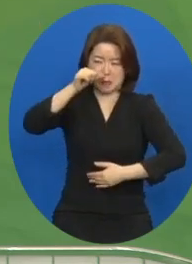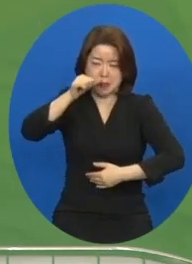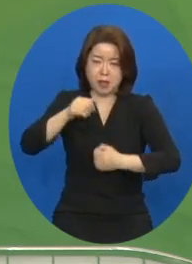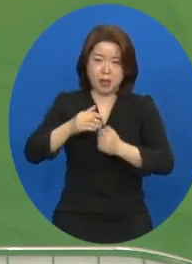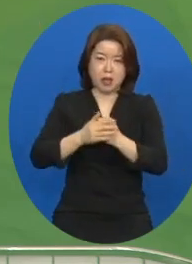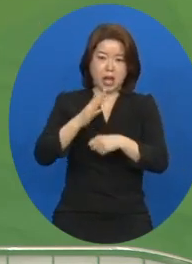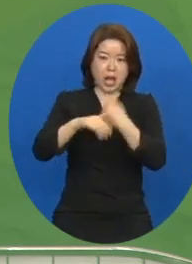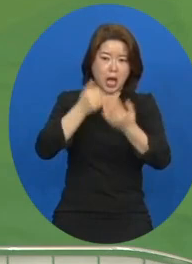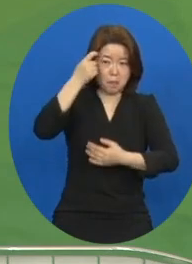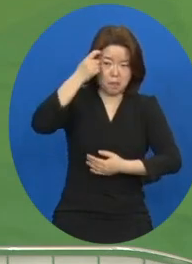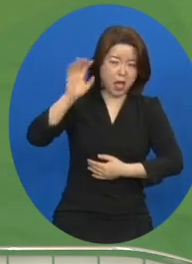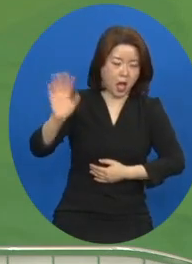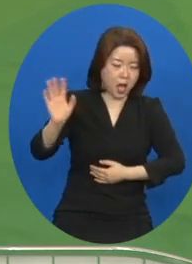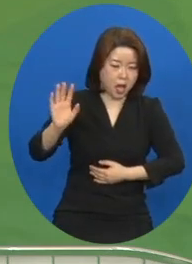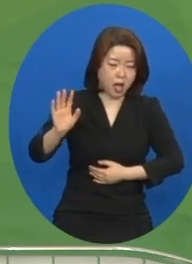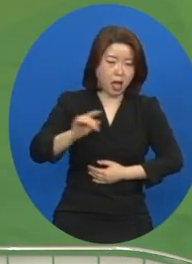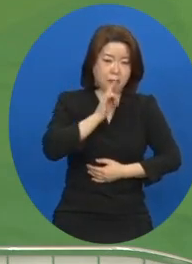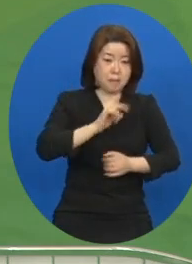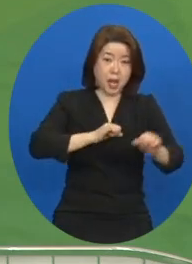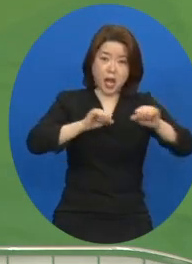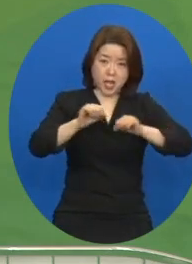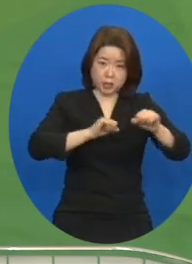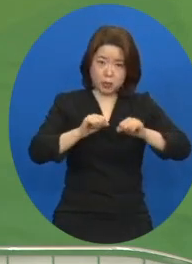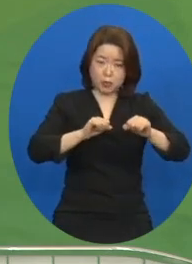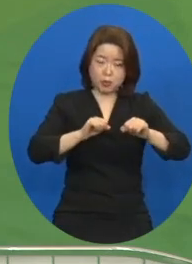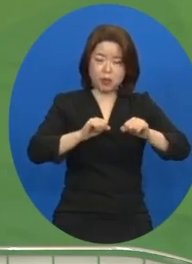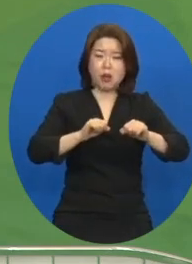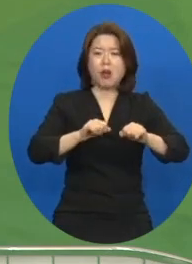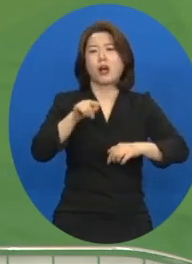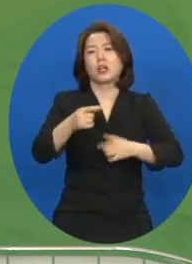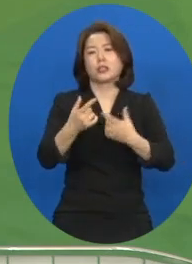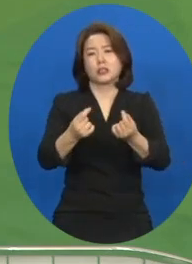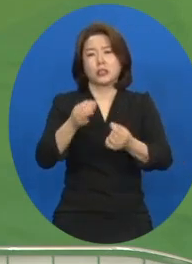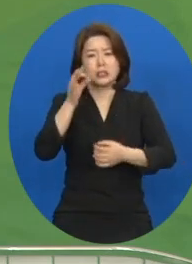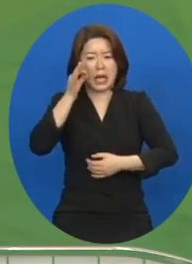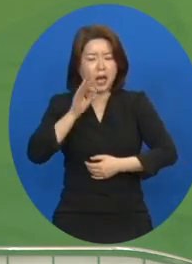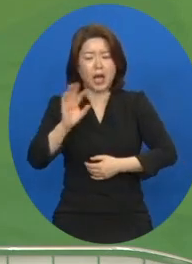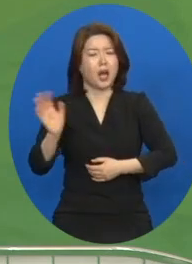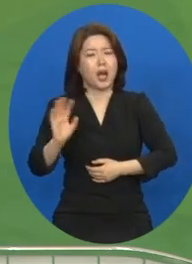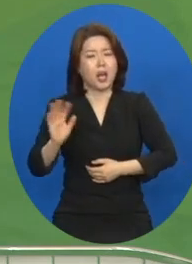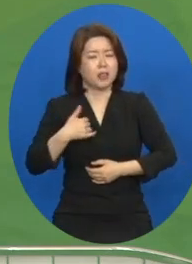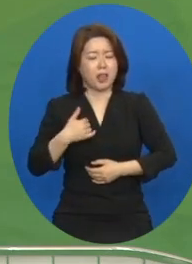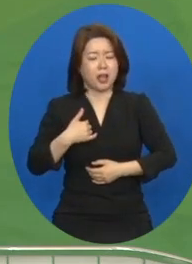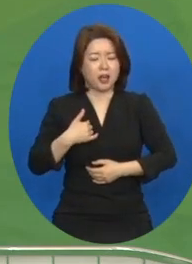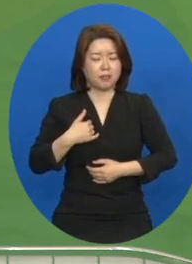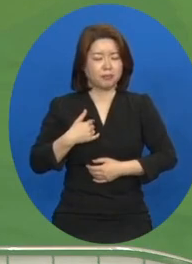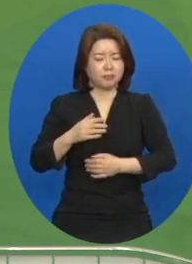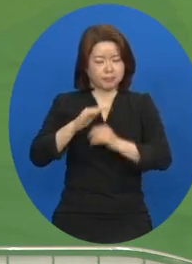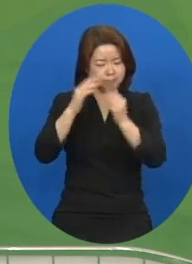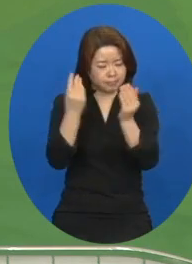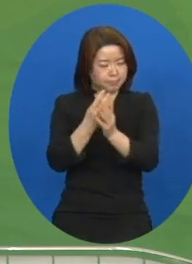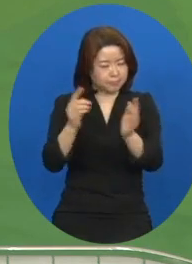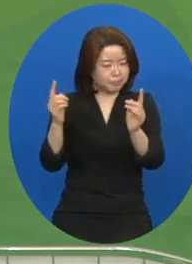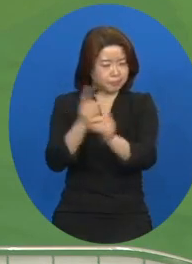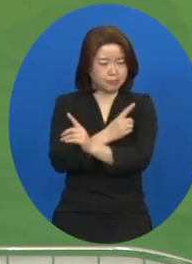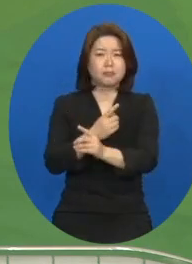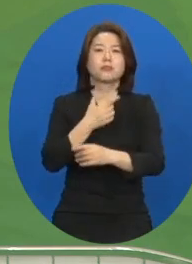하나님을 전혀 의식하지 못하는 말과 행동을 하는 그런 내가 이제는 완전히 변화되기